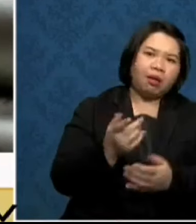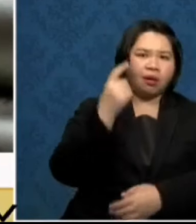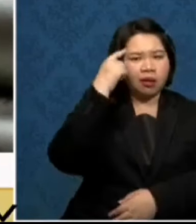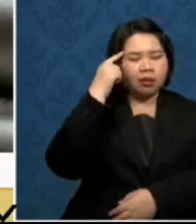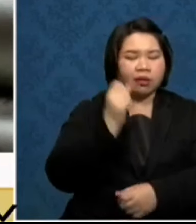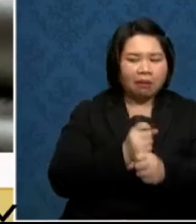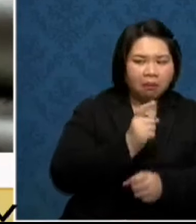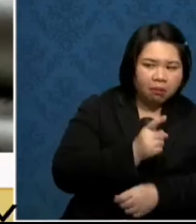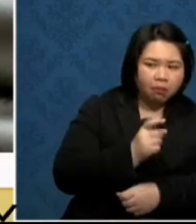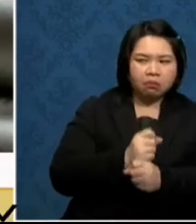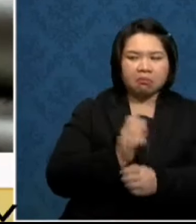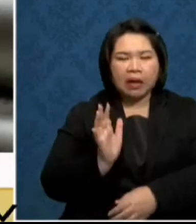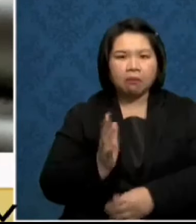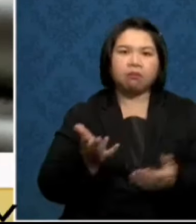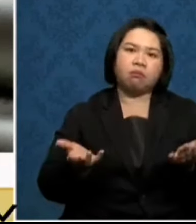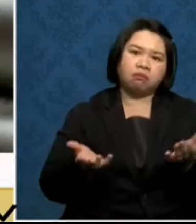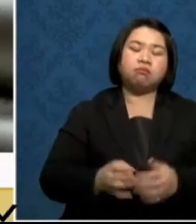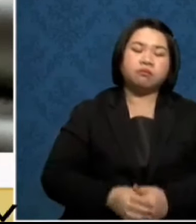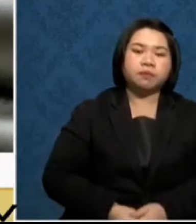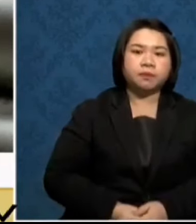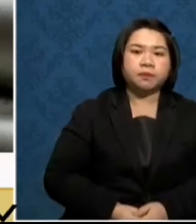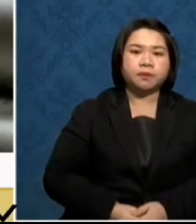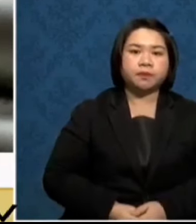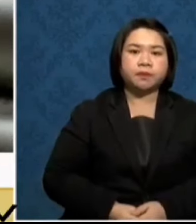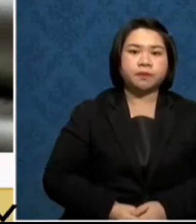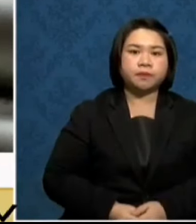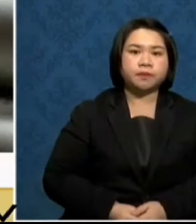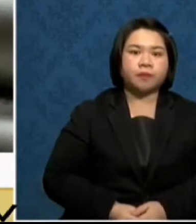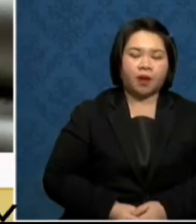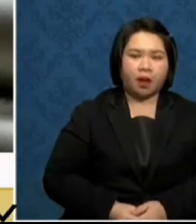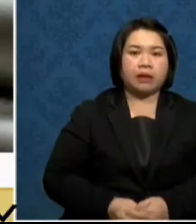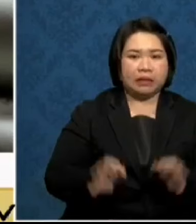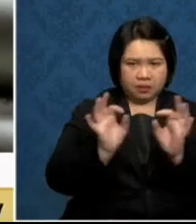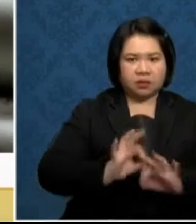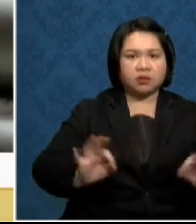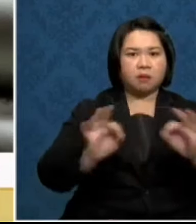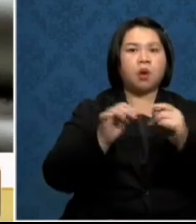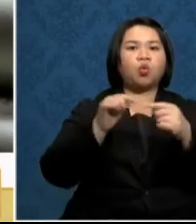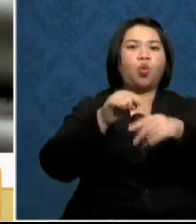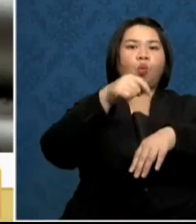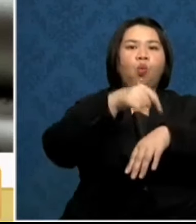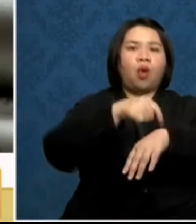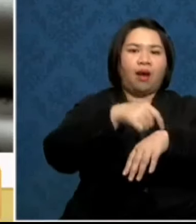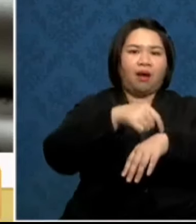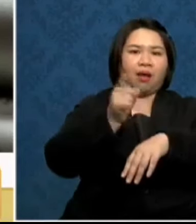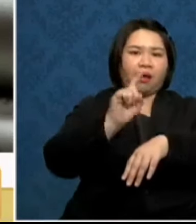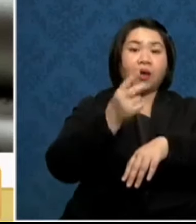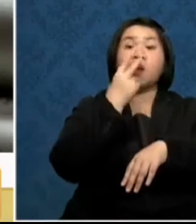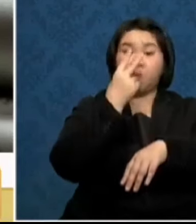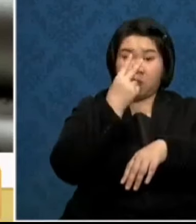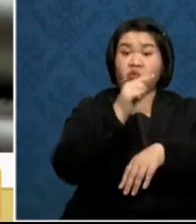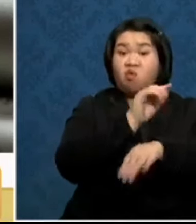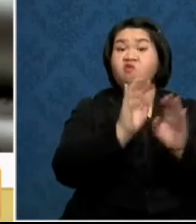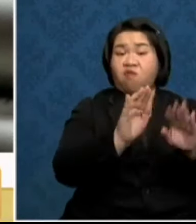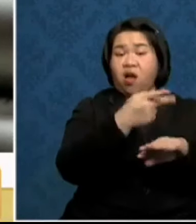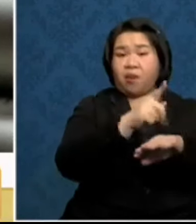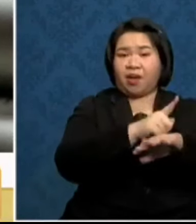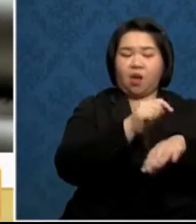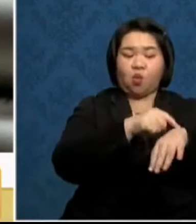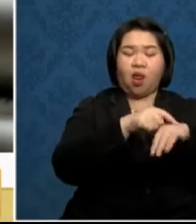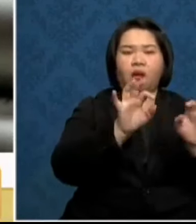อะไรไม่ได้เรื่องเวลาท่านประธานไปดูครับเลื่อนมา